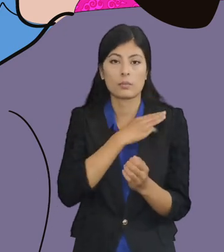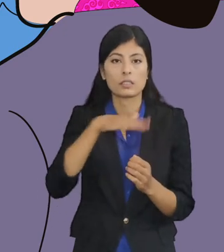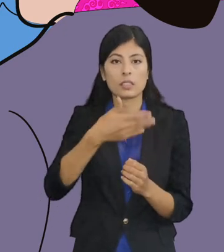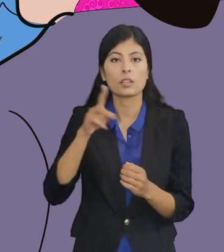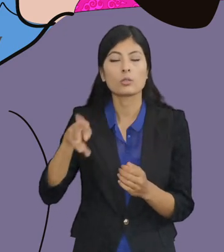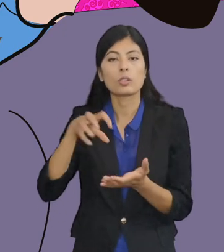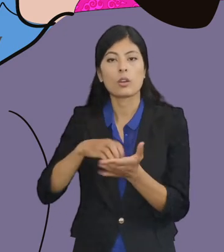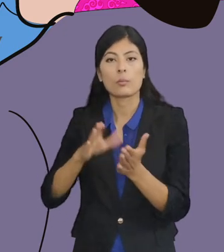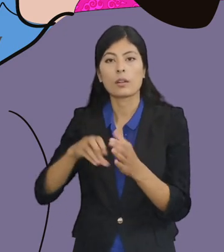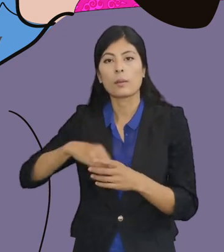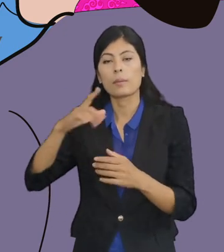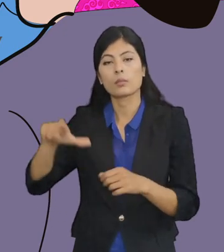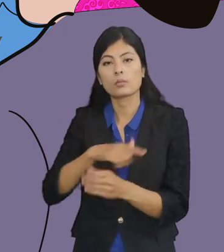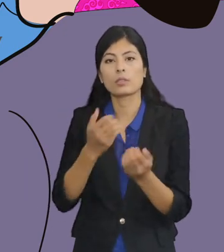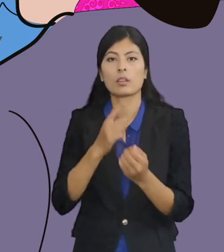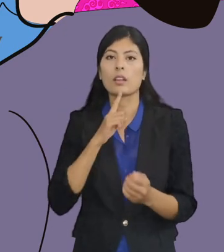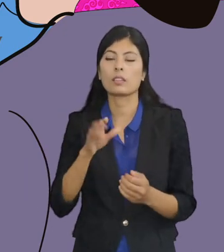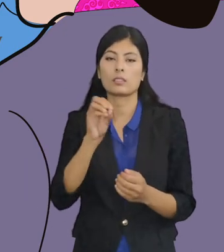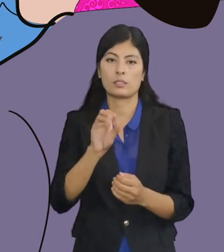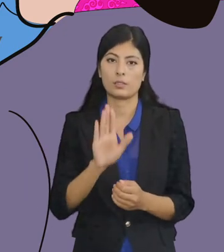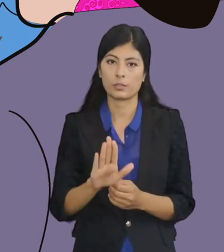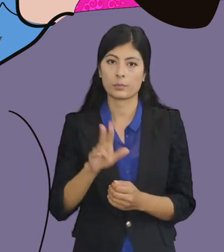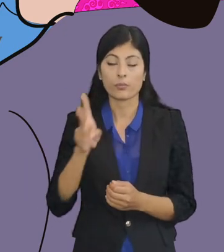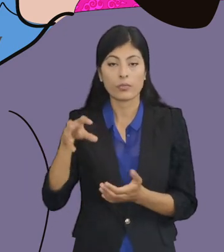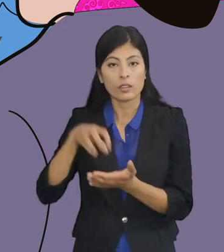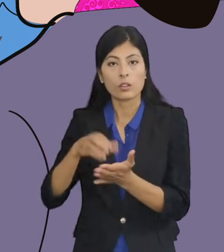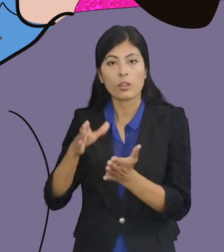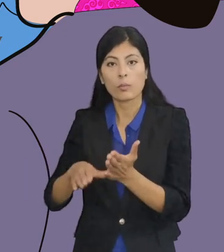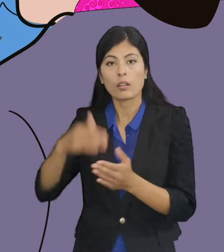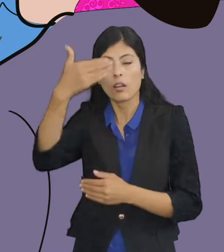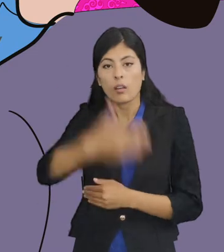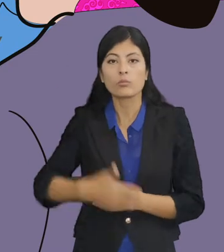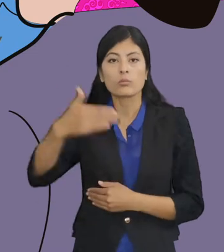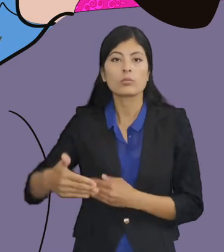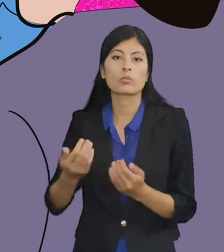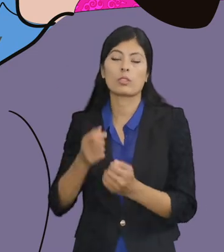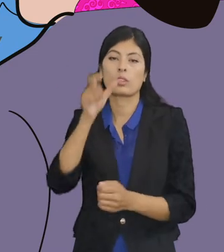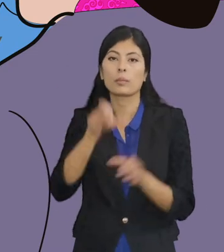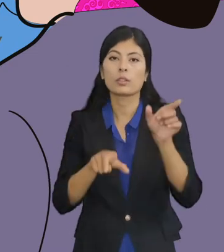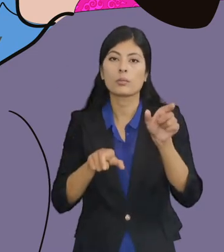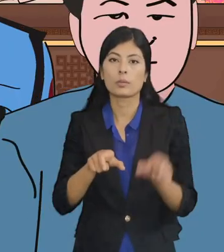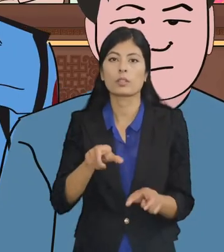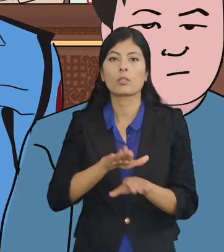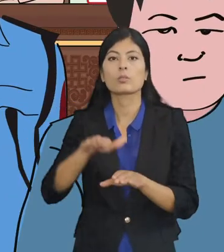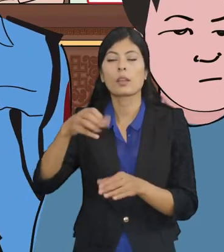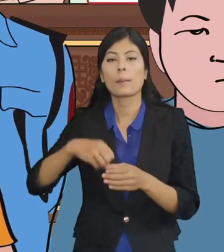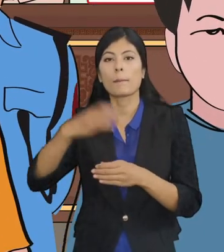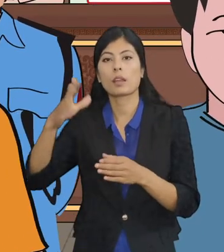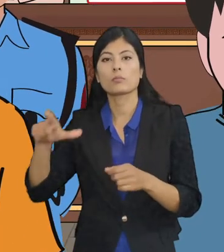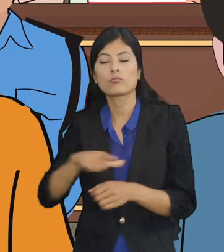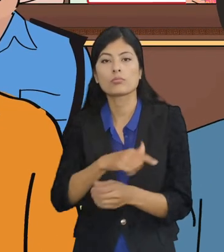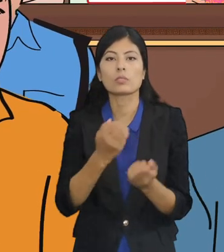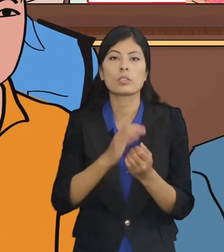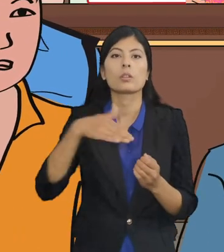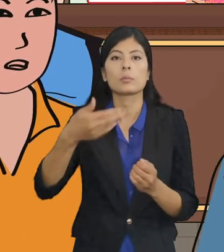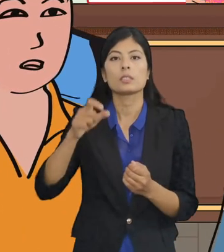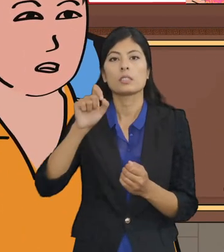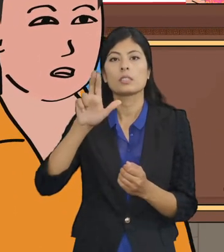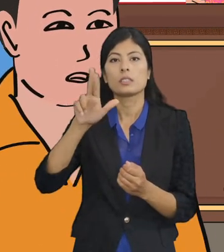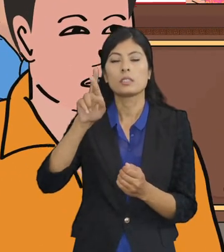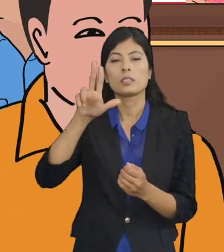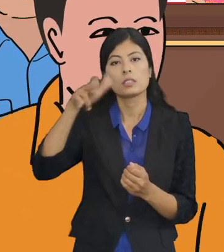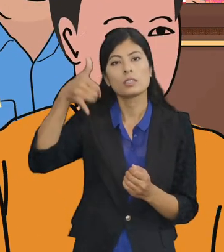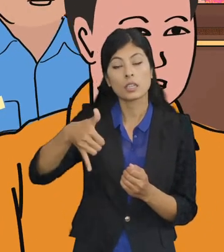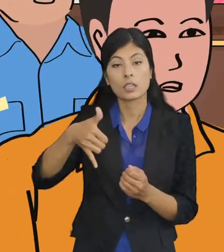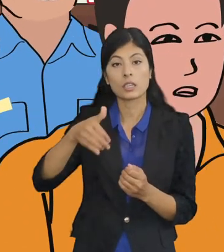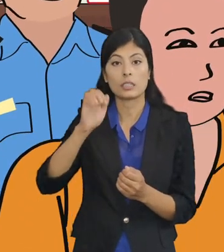दिन्छ। इजलासमा अवरोध गर्ने व्यक्तिहरूलाई बाहिर निकालेपछि छिरिङको बयान पुनः सुचारू हुन्छ।